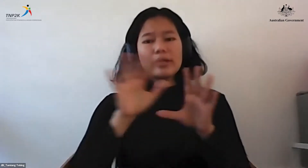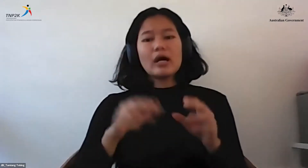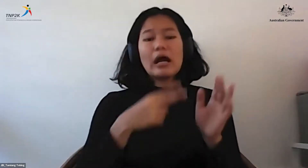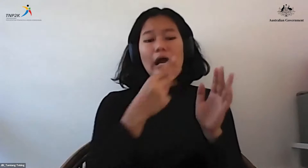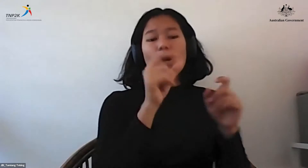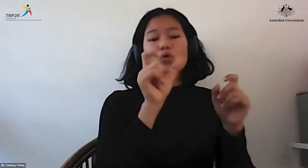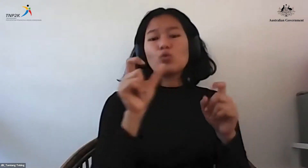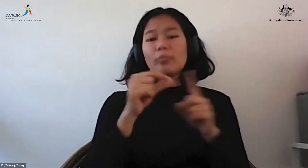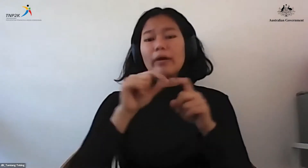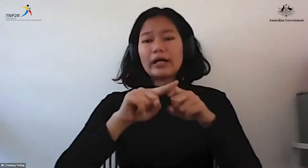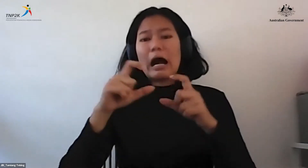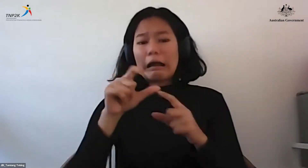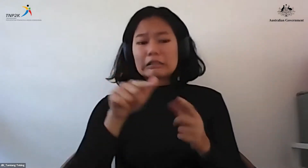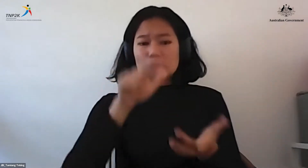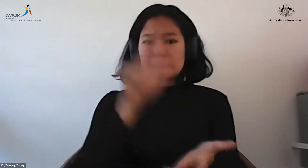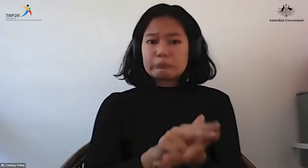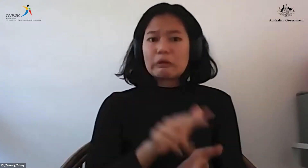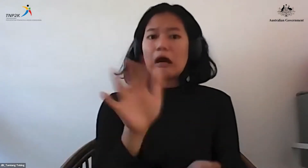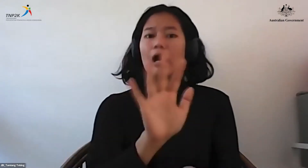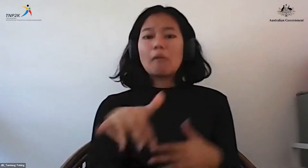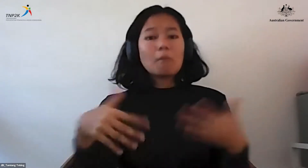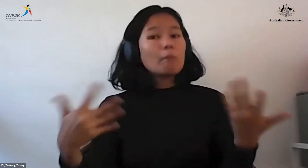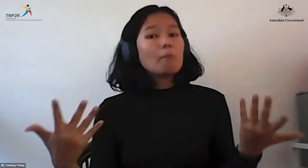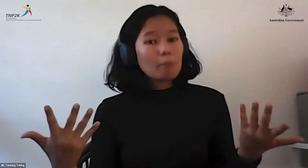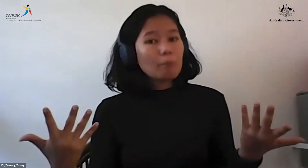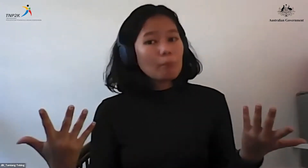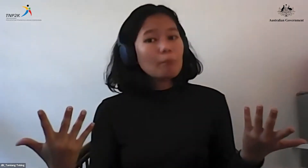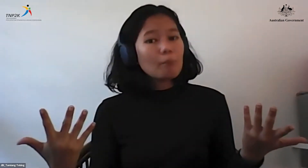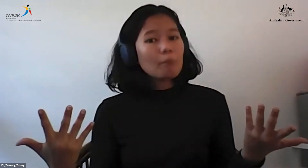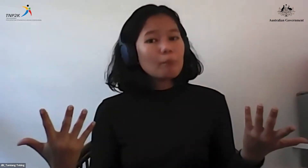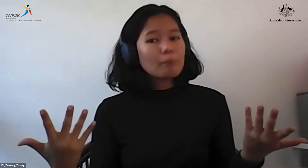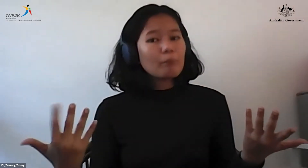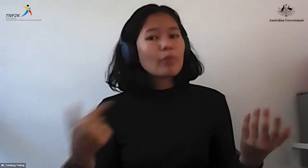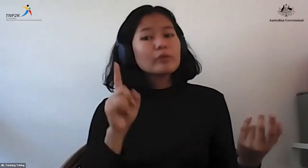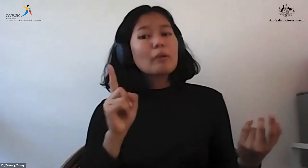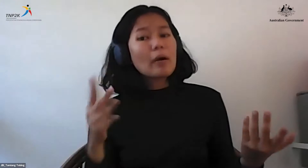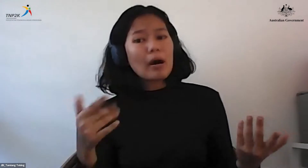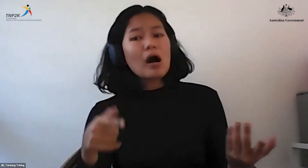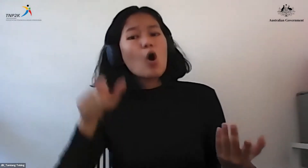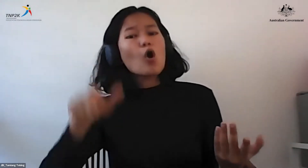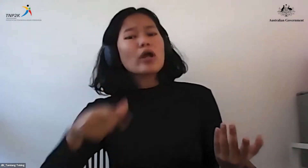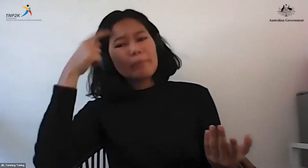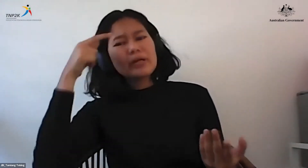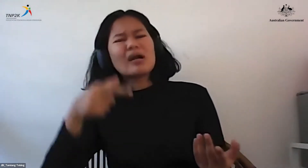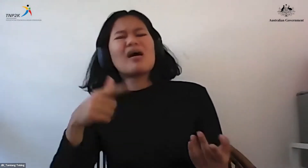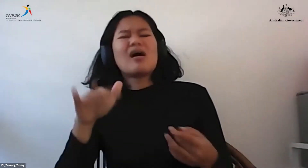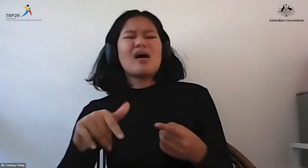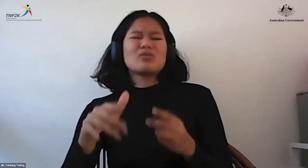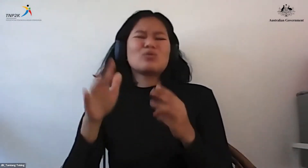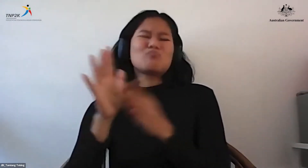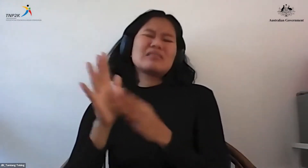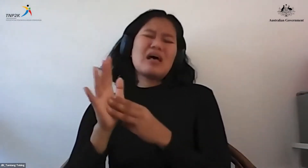PKS segala macam itu tidak disegera digolkan, itu ya karena memang ini masalah yang sudah berurat,